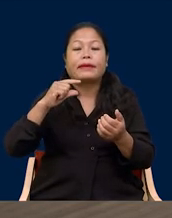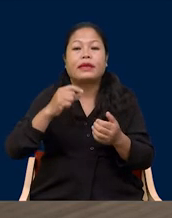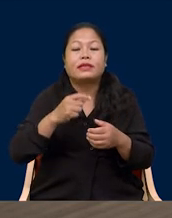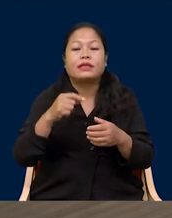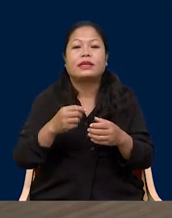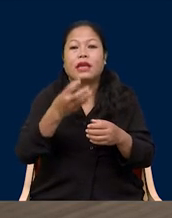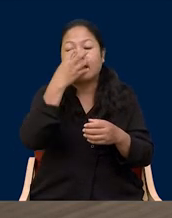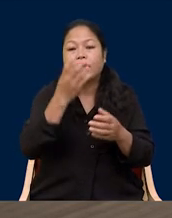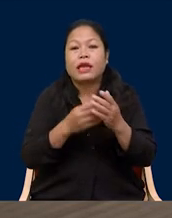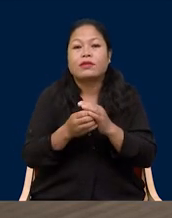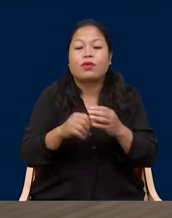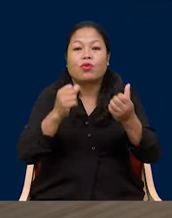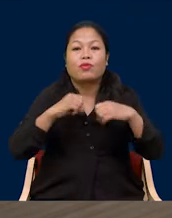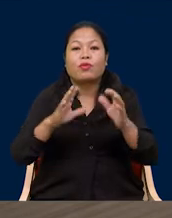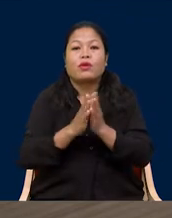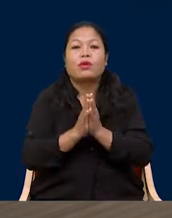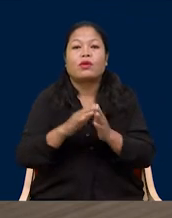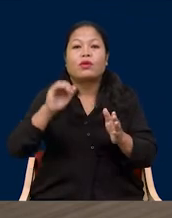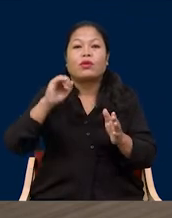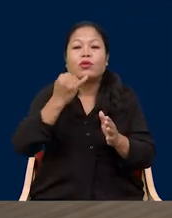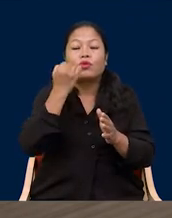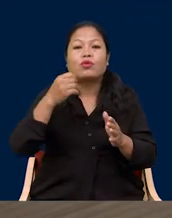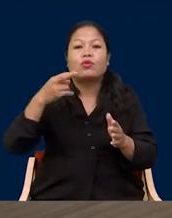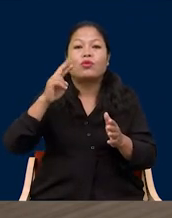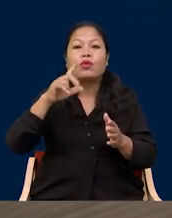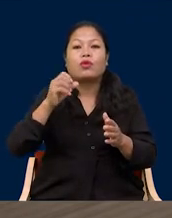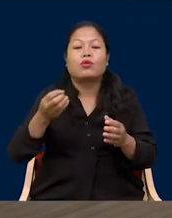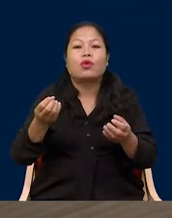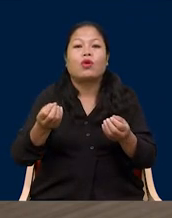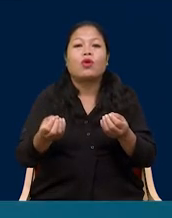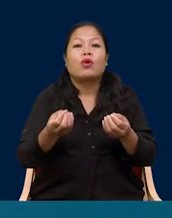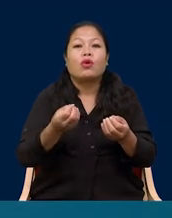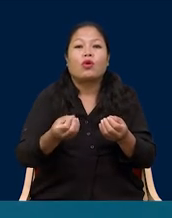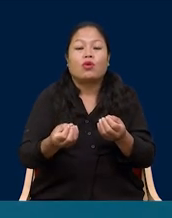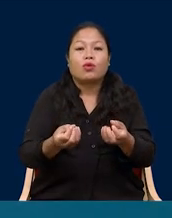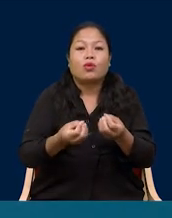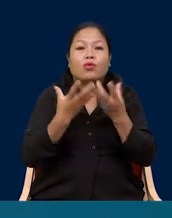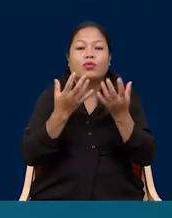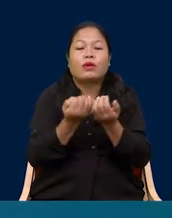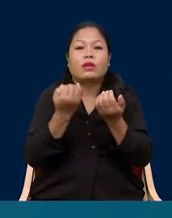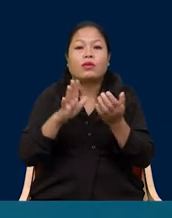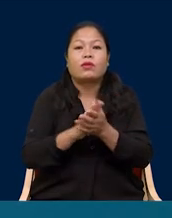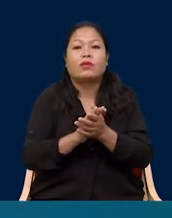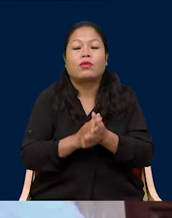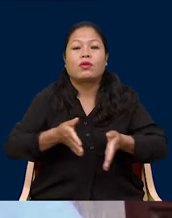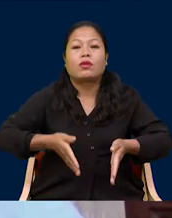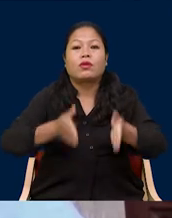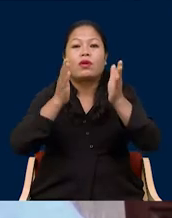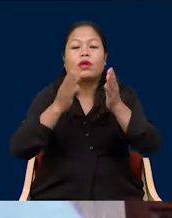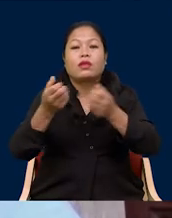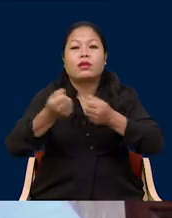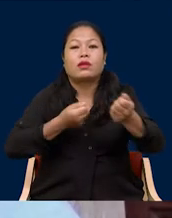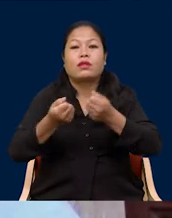प्रयोग गर्छौँ, त्यसलाई चाहिँ अब हाइड्रो पावर अथवा सोलरबाट उत्पादन गरेको ऊर्जाबाट प्रयोग गर्ने हिसाबले लिएर हाम्रो